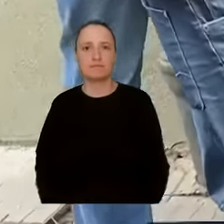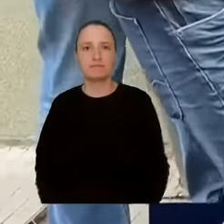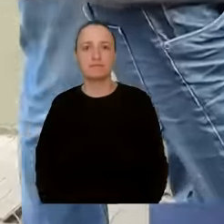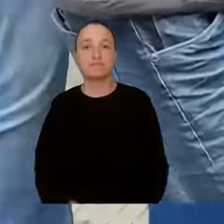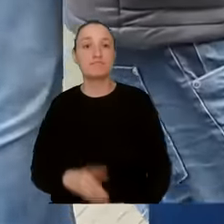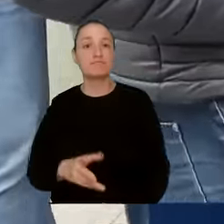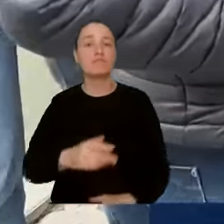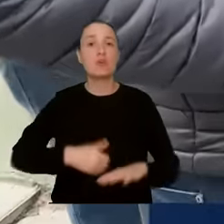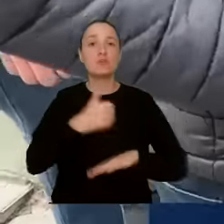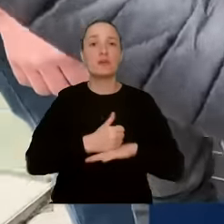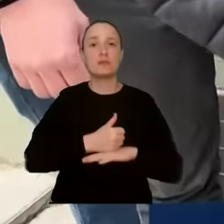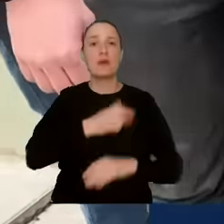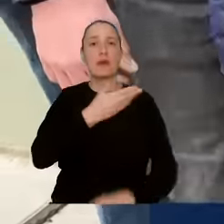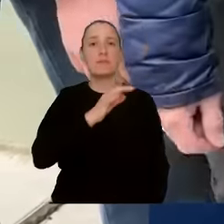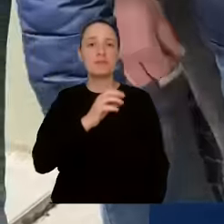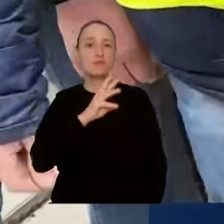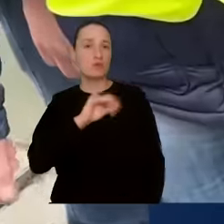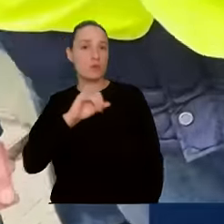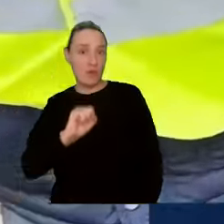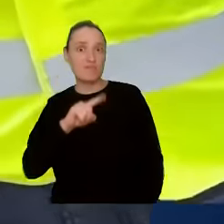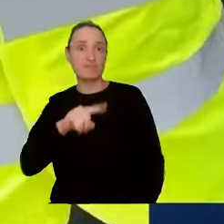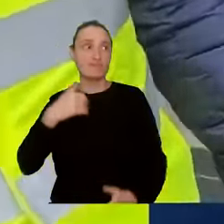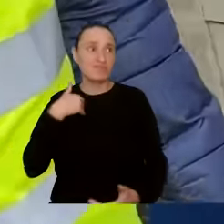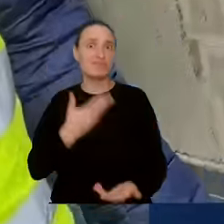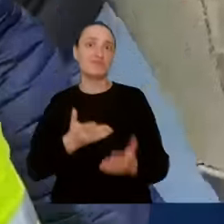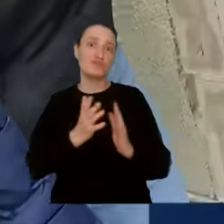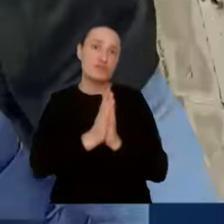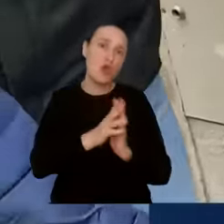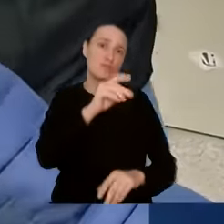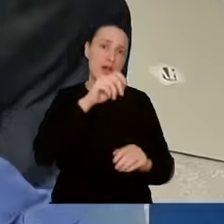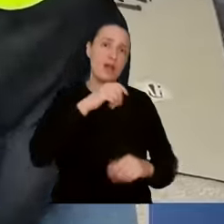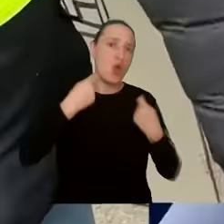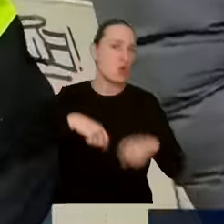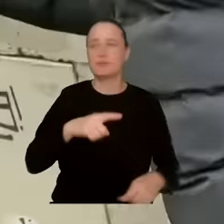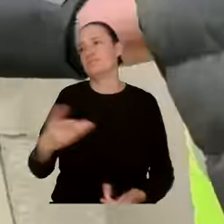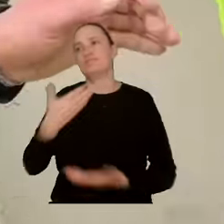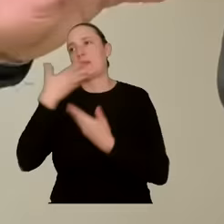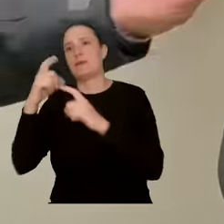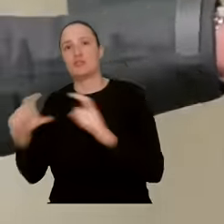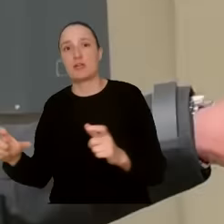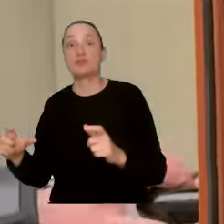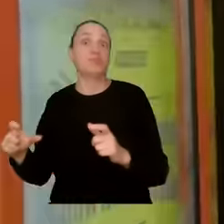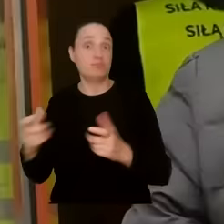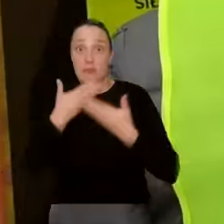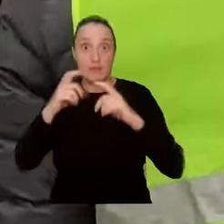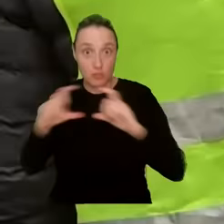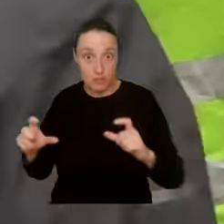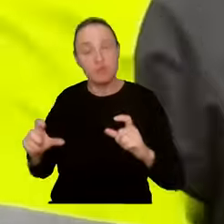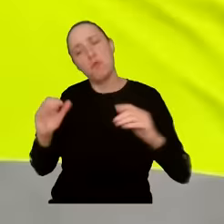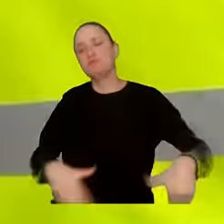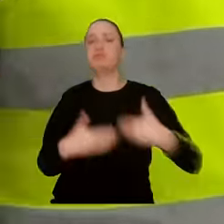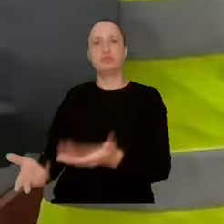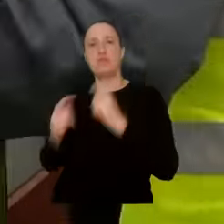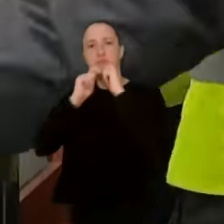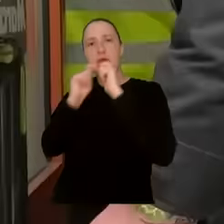Szef MSWiA Marcin Kierwiński mimo próśb rolników nie znalazł dla nich czasu. Ci nie pozostali mu dłużni i zostawili pod jego biurem poselskim